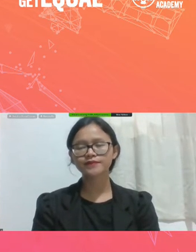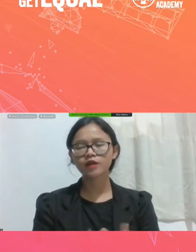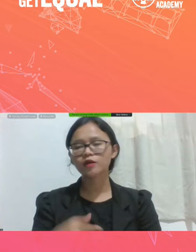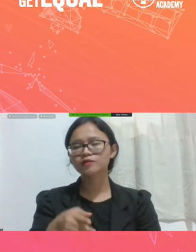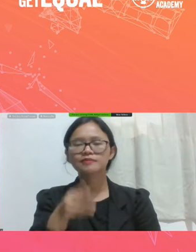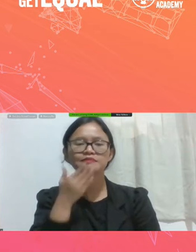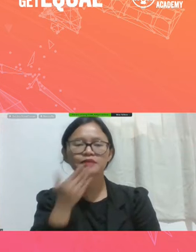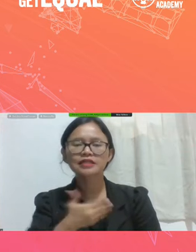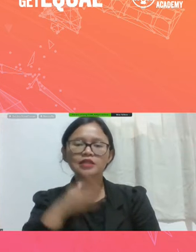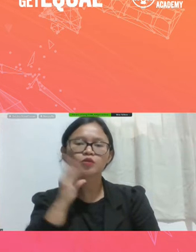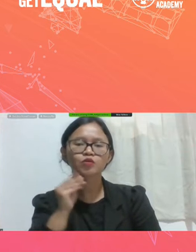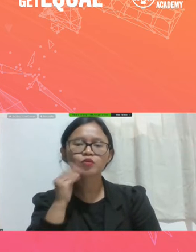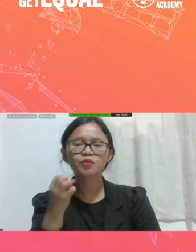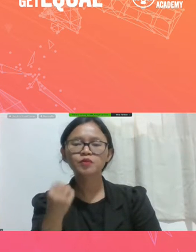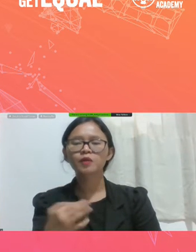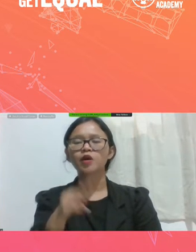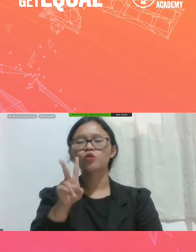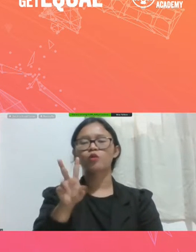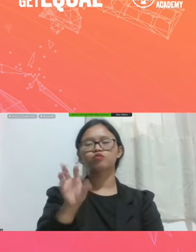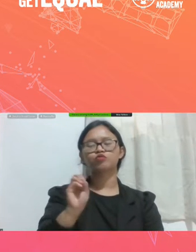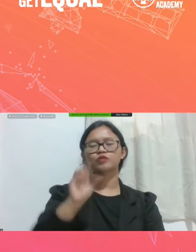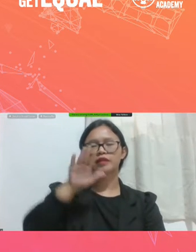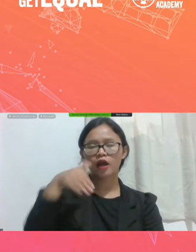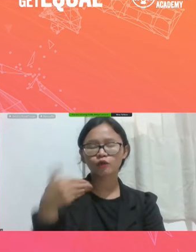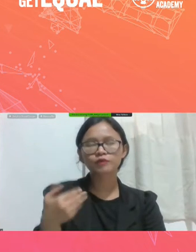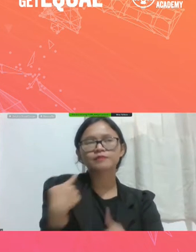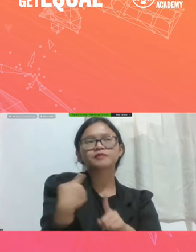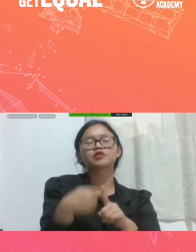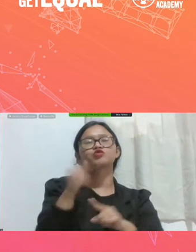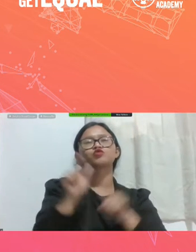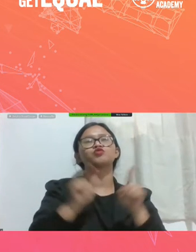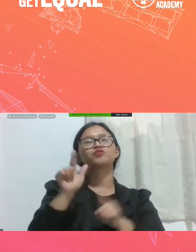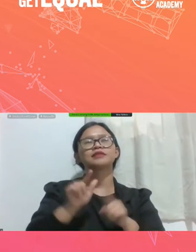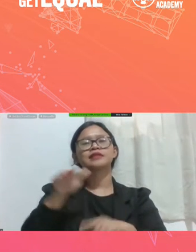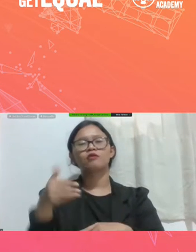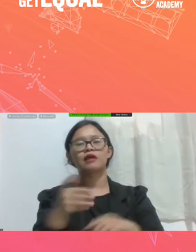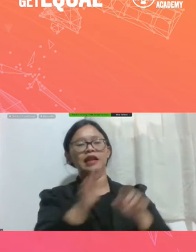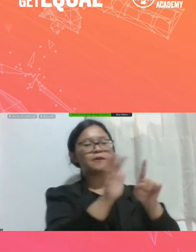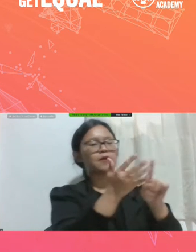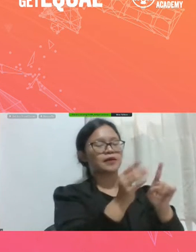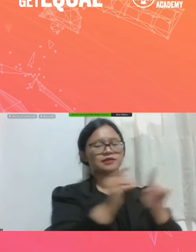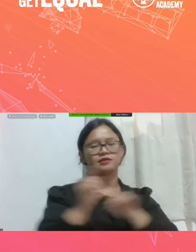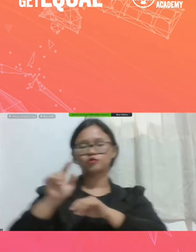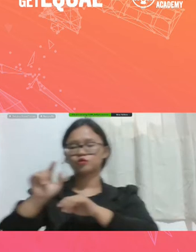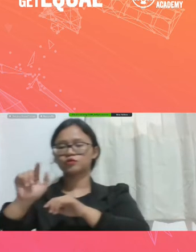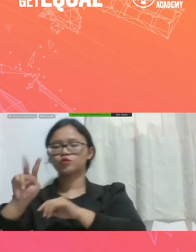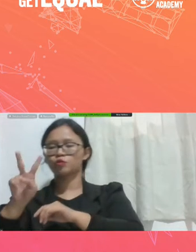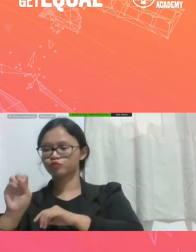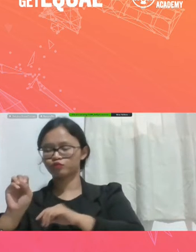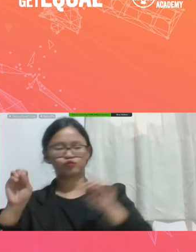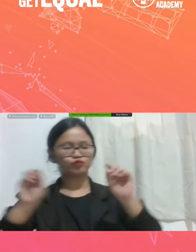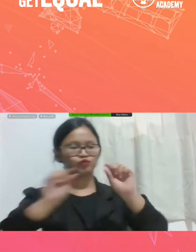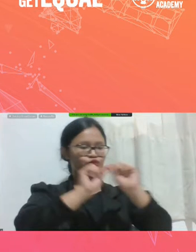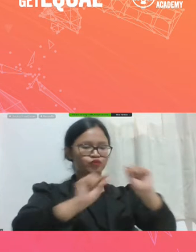Usianya itu yang paling tinggi adalah usia 20 dan usia 17 ya. Jadi antara 15 sampai 20 itu tinggi sekali. 15